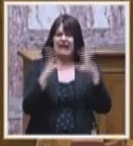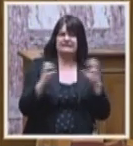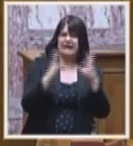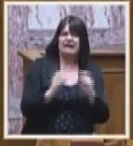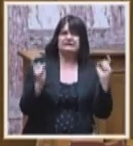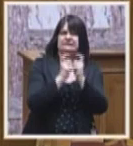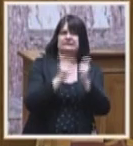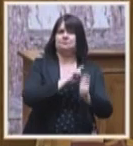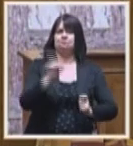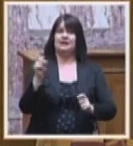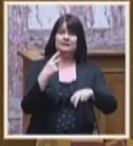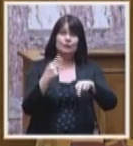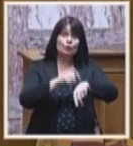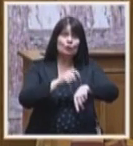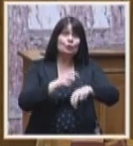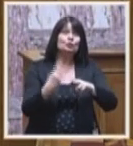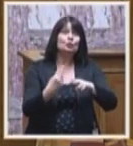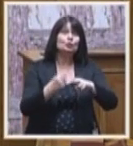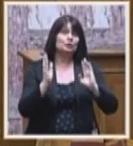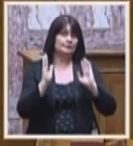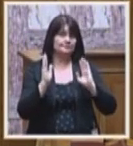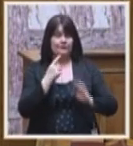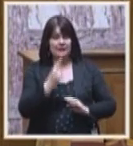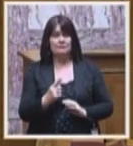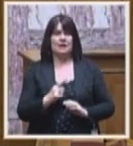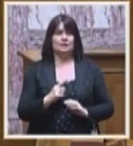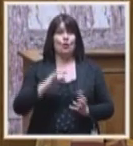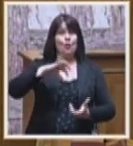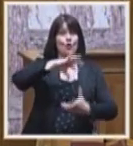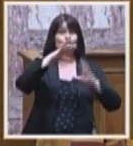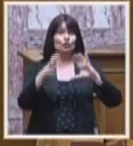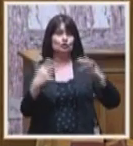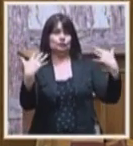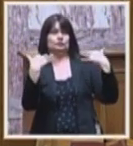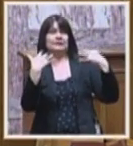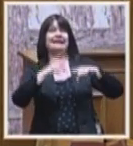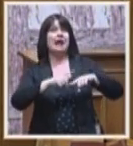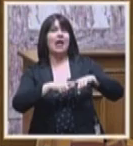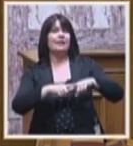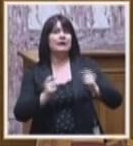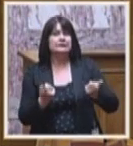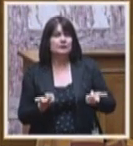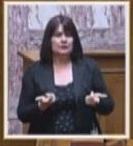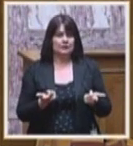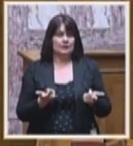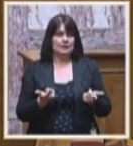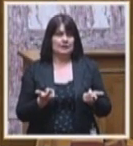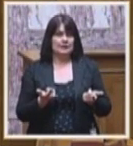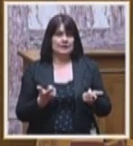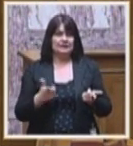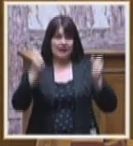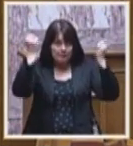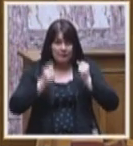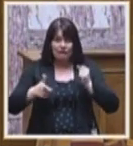μια τόσο κρίσιμη στιγμή. Την ώρα που όλοι οι φίλοι ως ασχολείται μαζί μας και με το πώς δεν θα